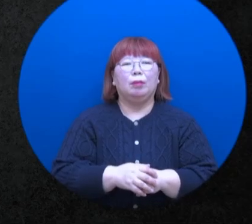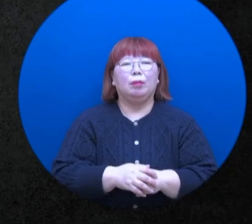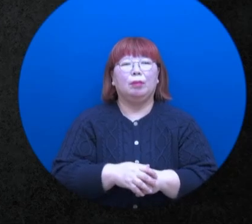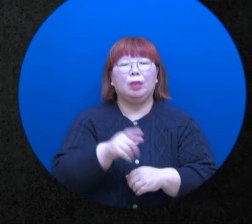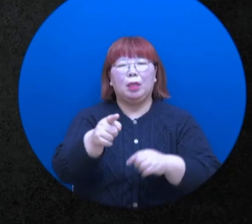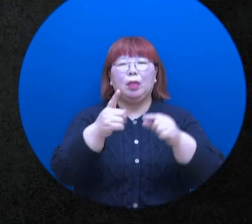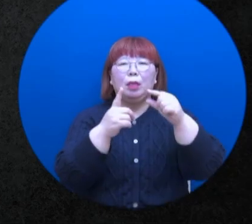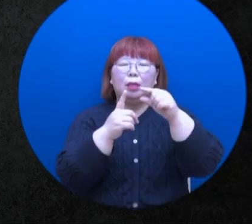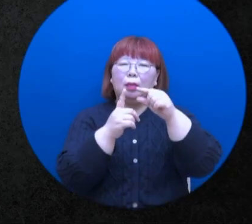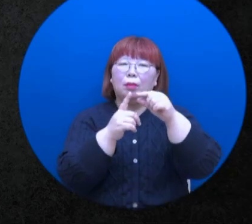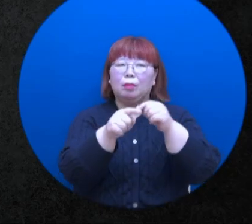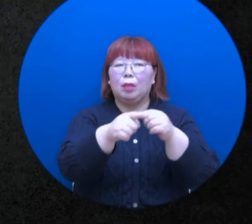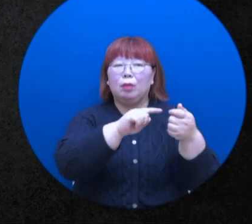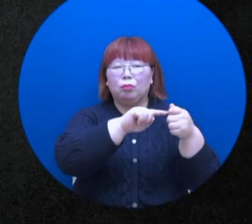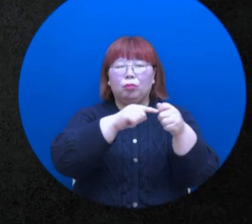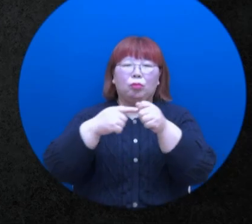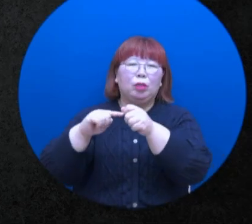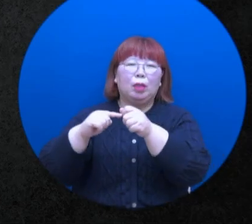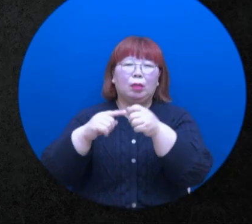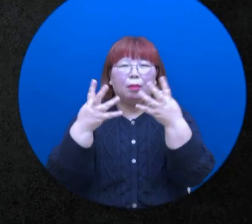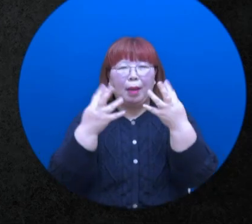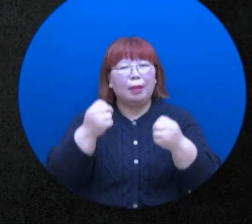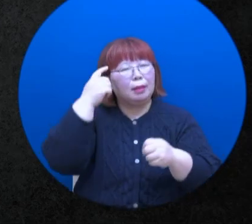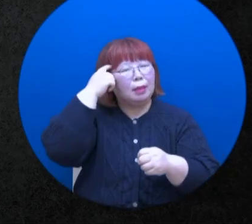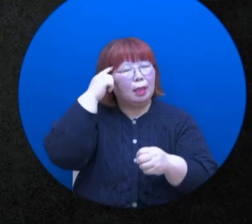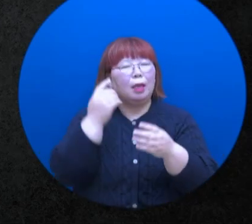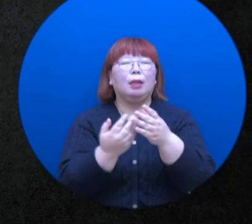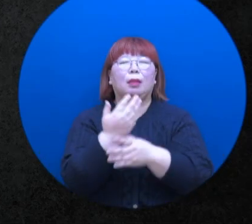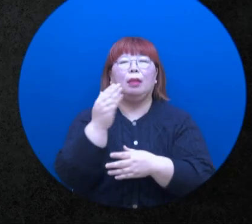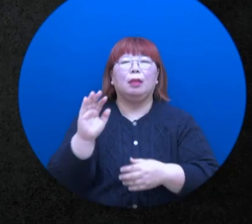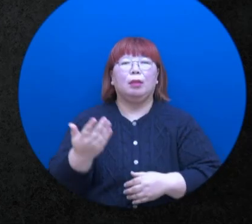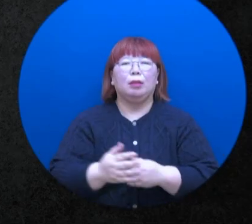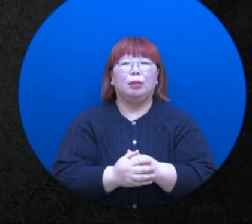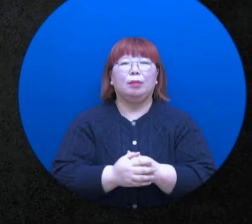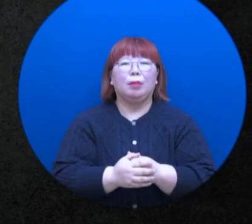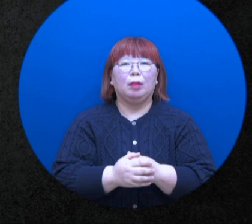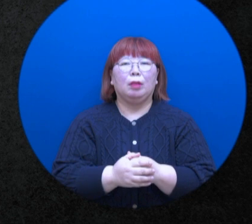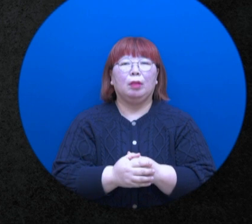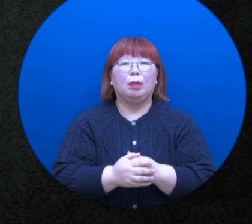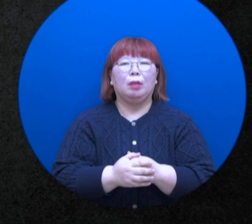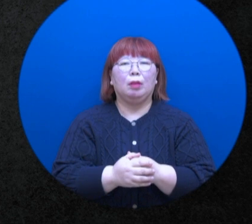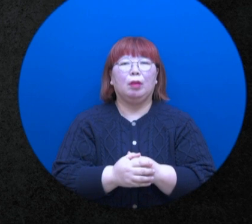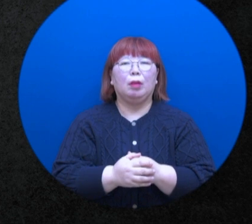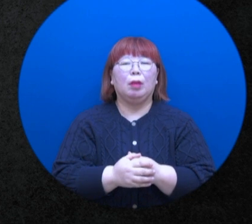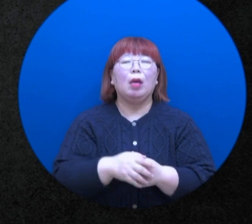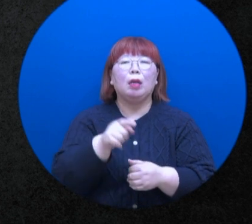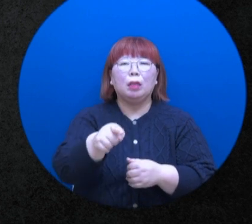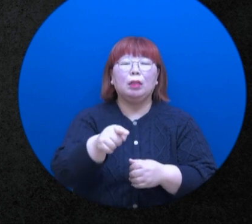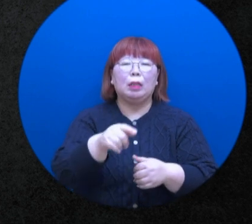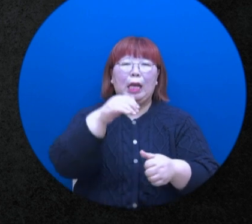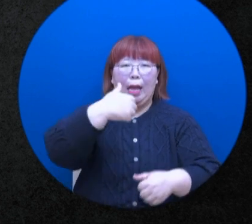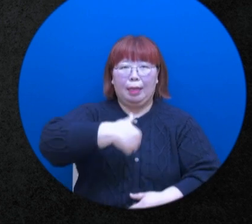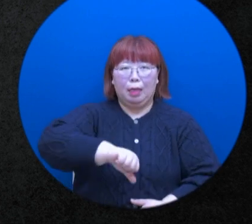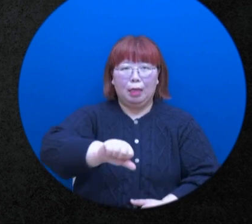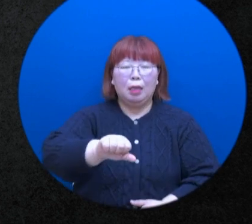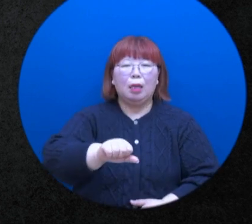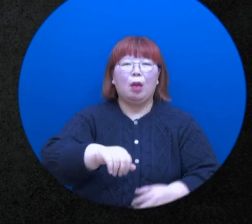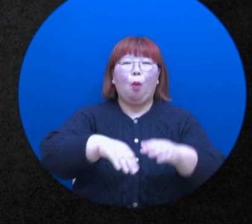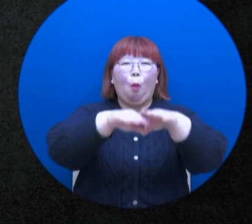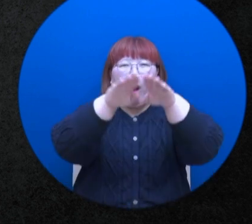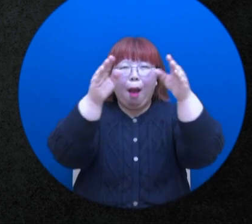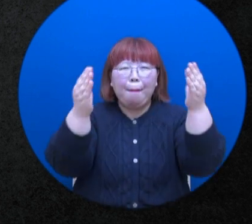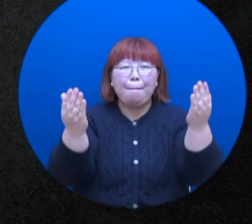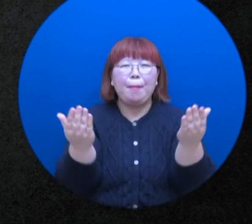부분에서 참 많은 생각을 하게 됐어요. 이렇게 말합니다. 그 애가